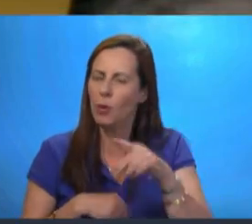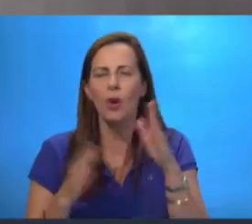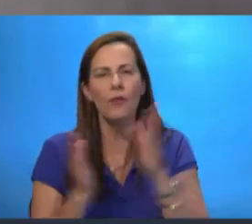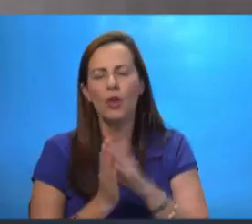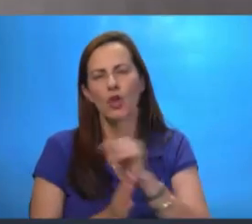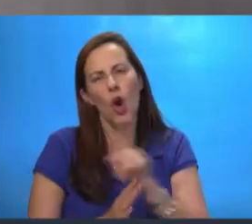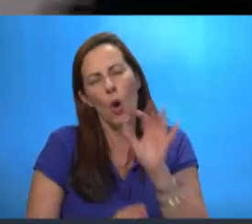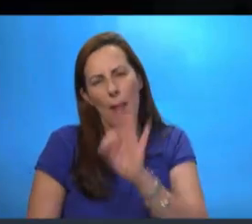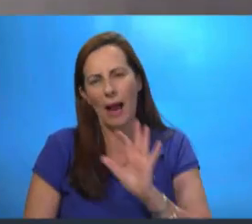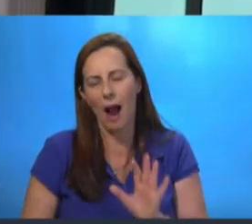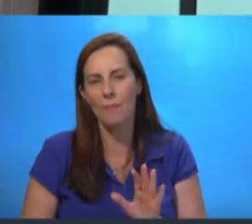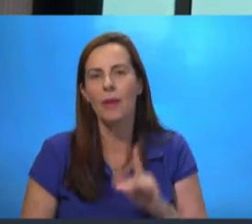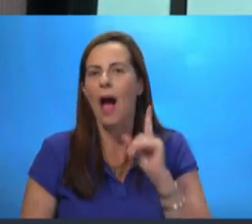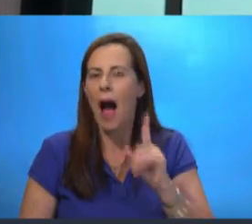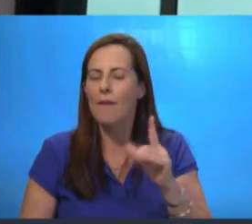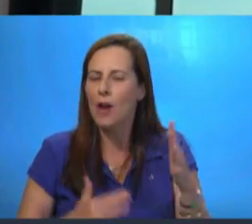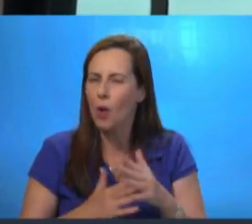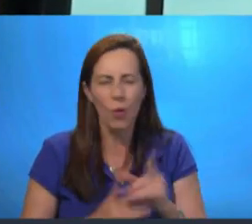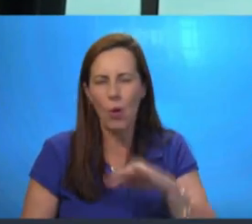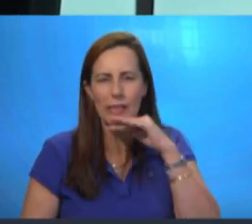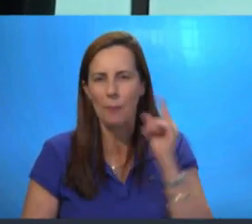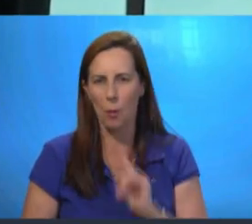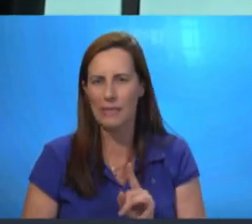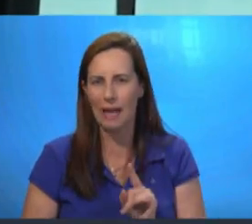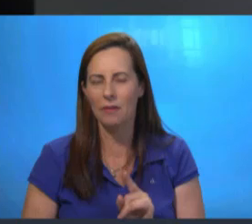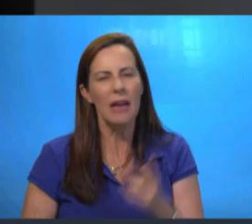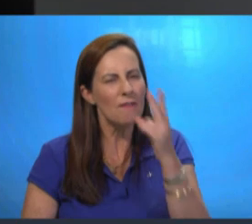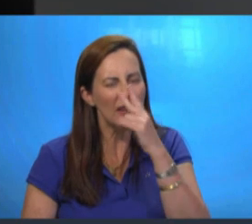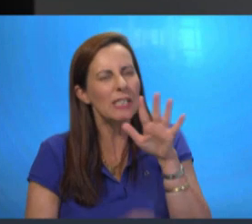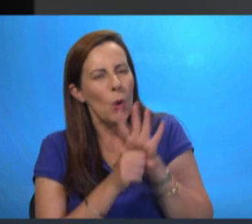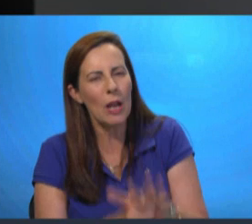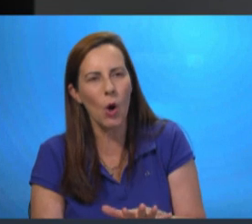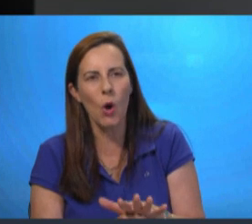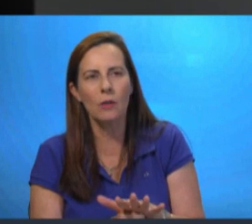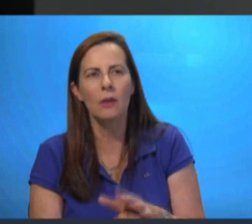ייפגע. אלא שהחוקרים לא הסתפקו בכך וניסו ללחוץ.